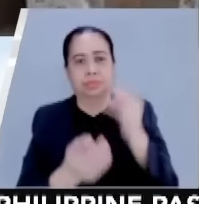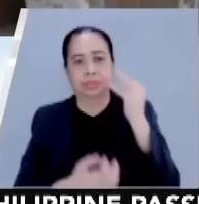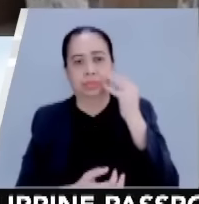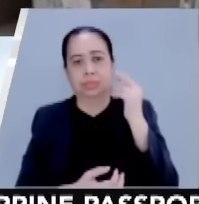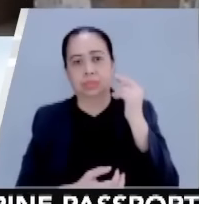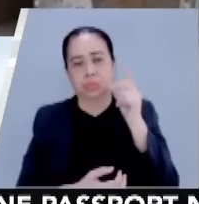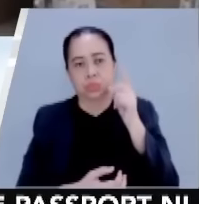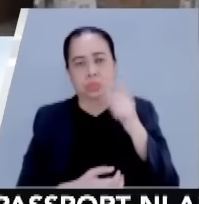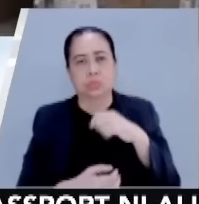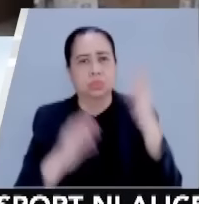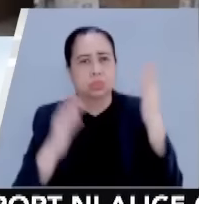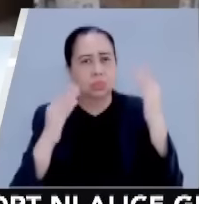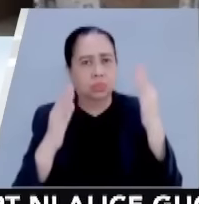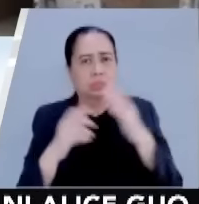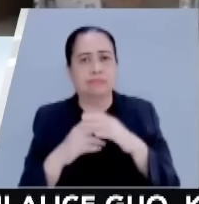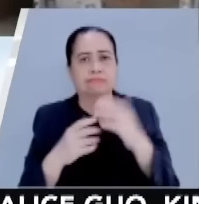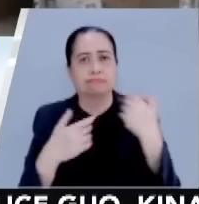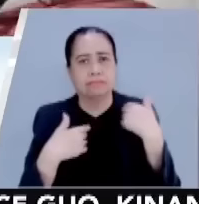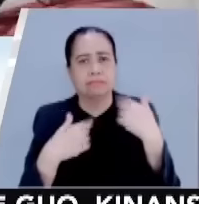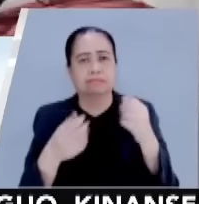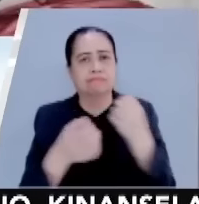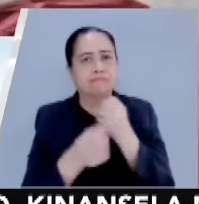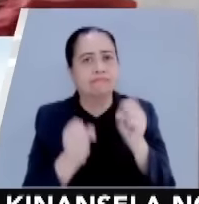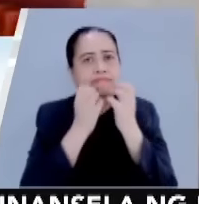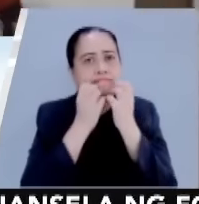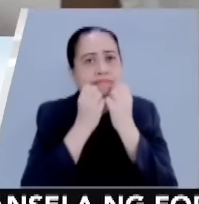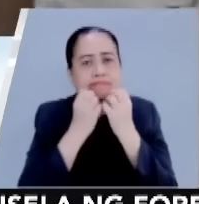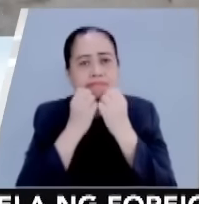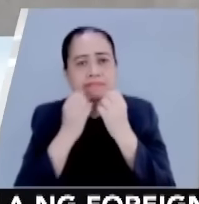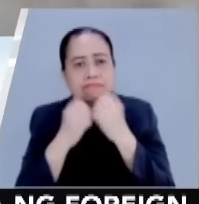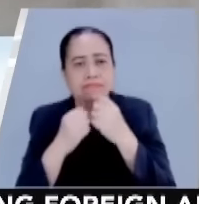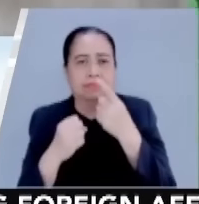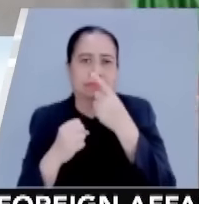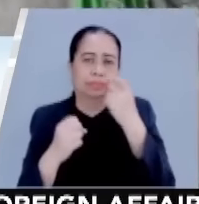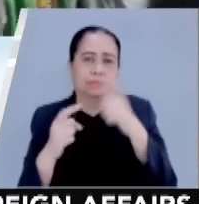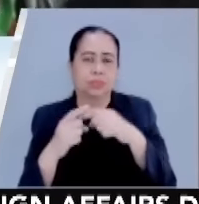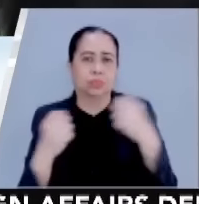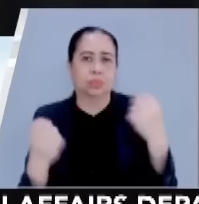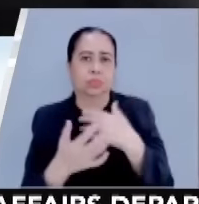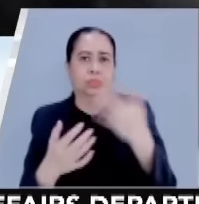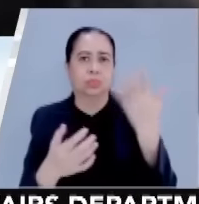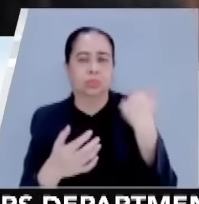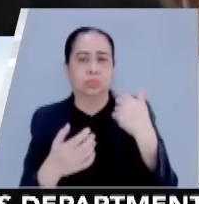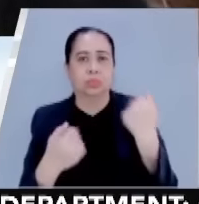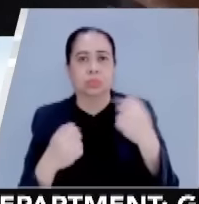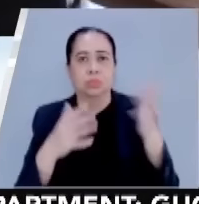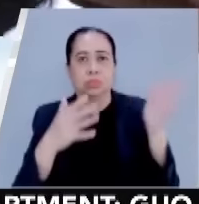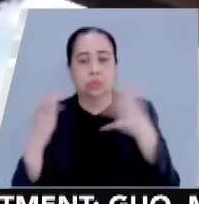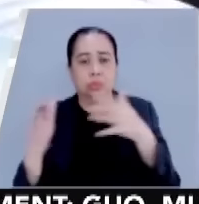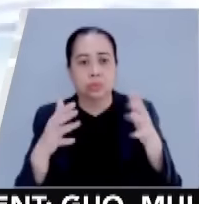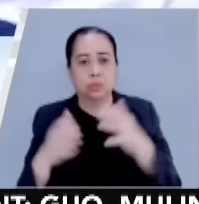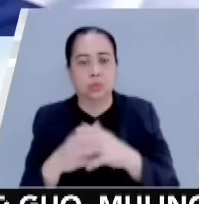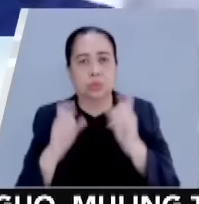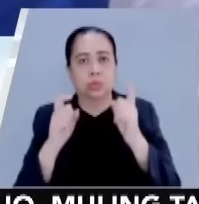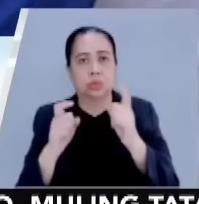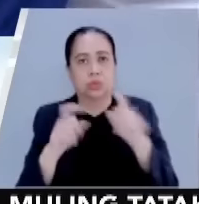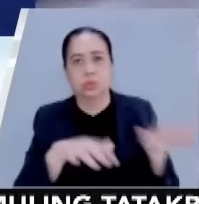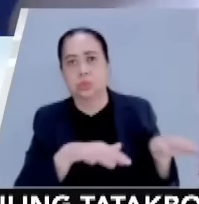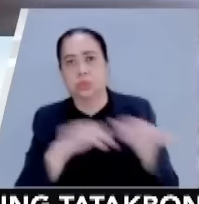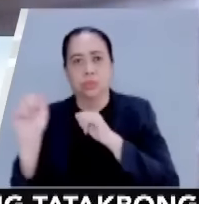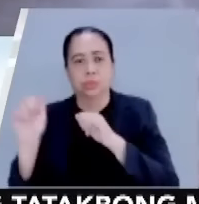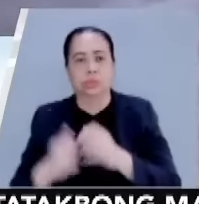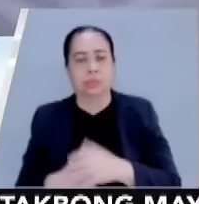Umaasa na meron pang maisasalba. Dahil kasi sa takot noong kasagsagan ng bagyo, agad silang lumikas. At